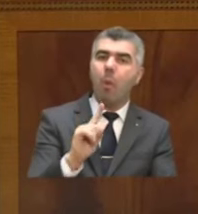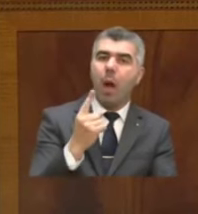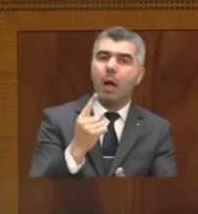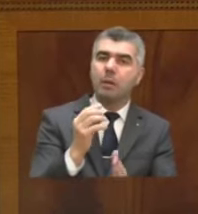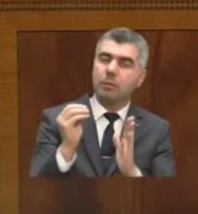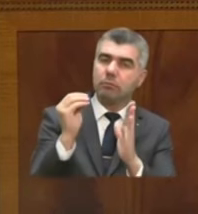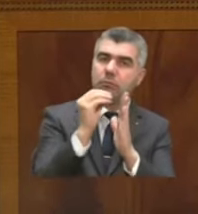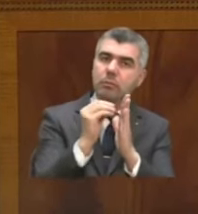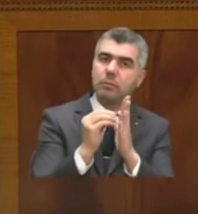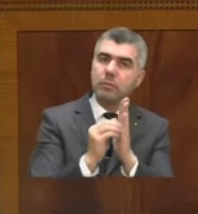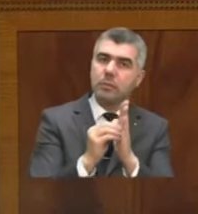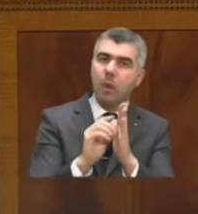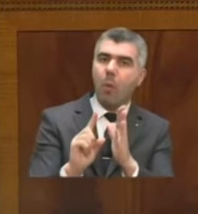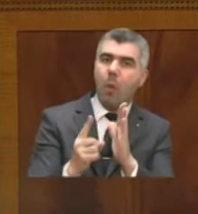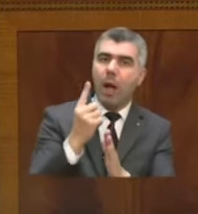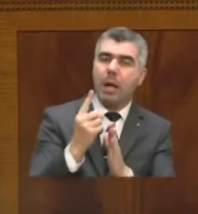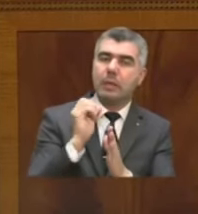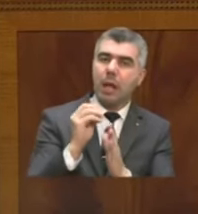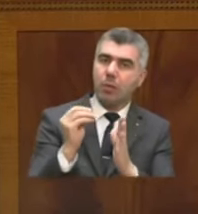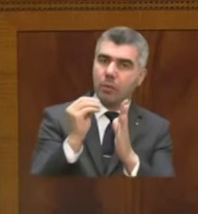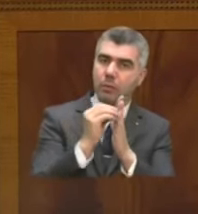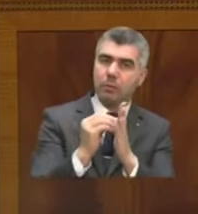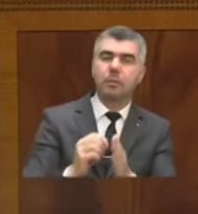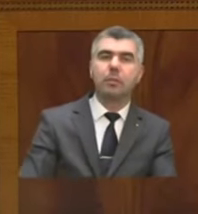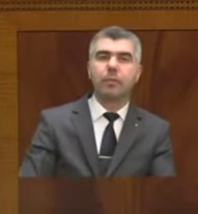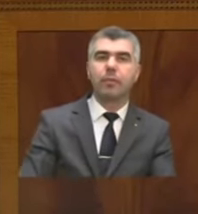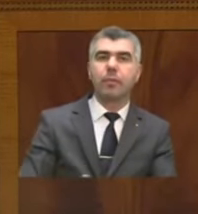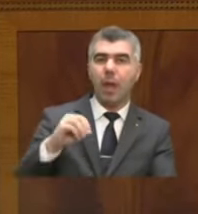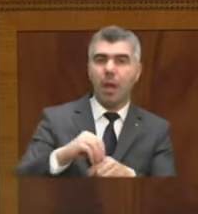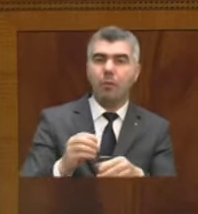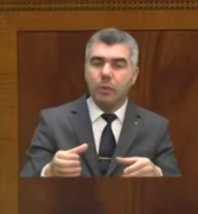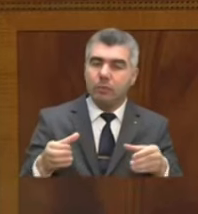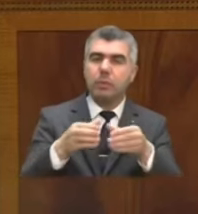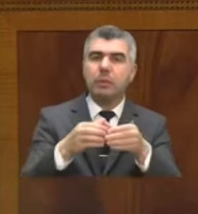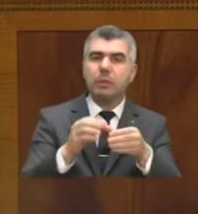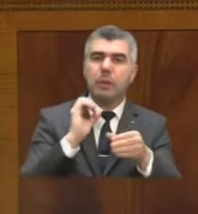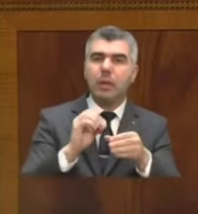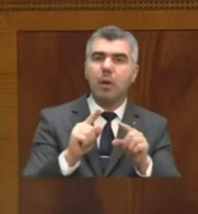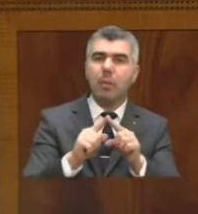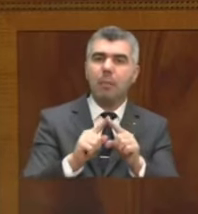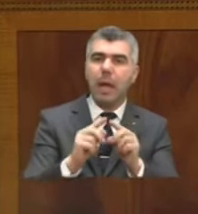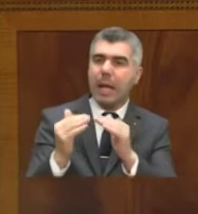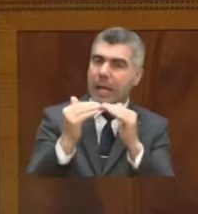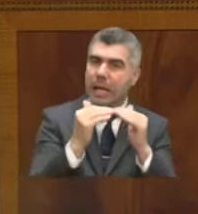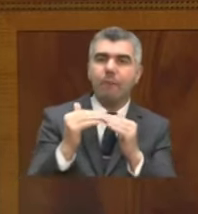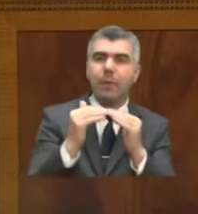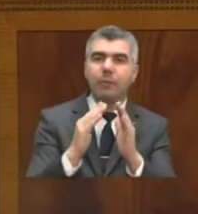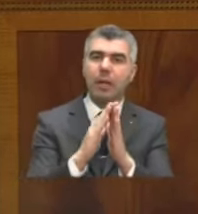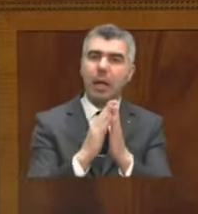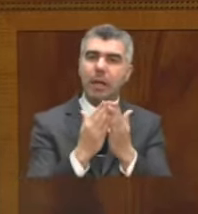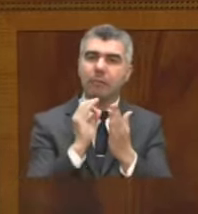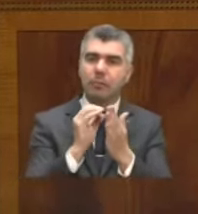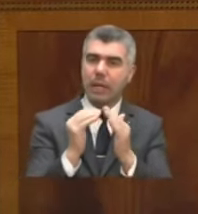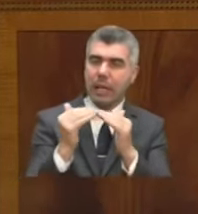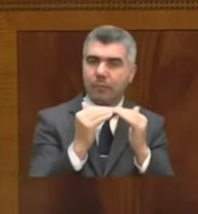معين في حصة واحدة وتجميع الدروس المتقاربة والمتكاملة بما